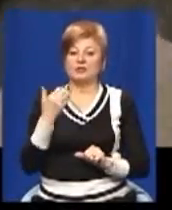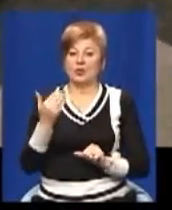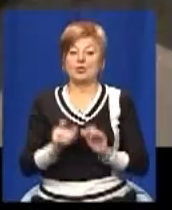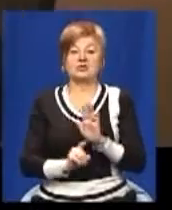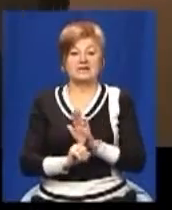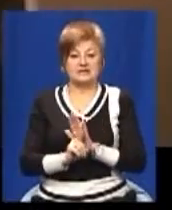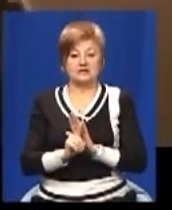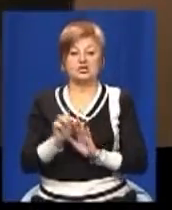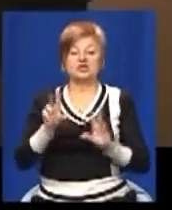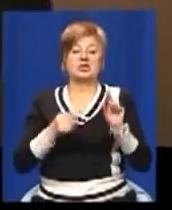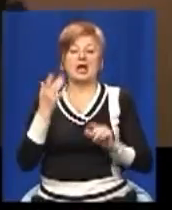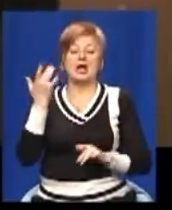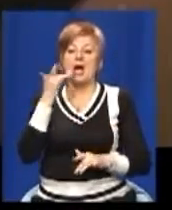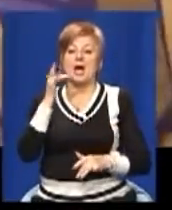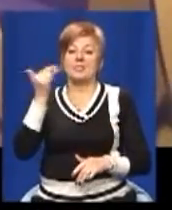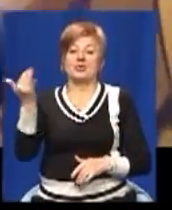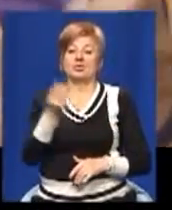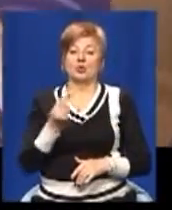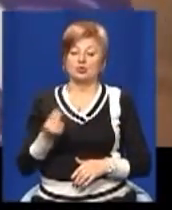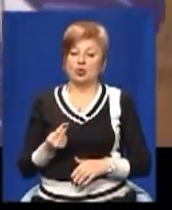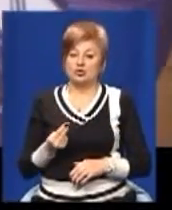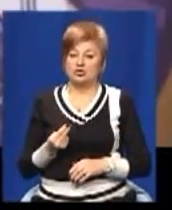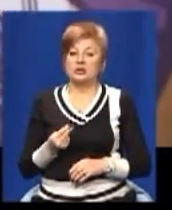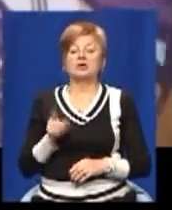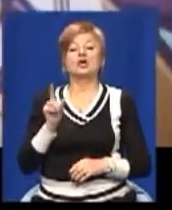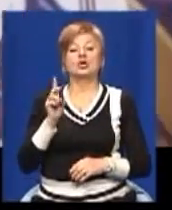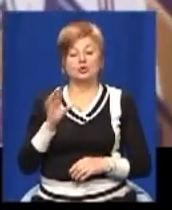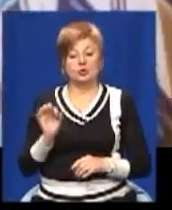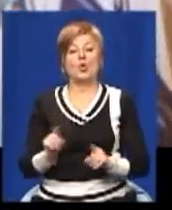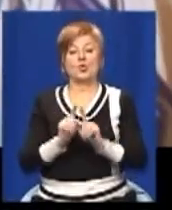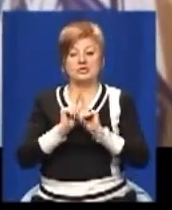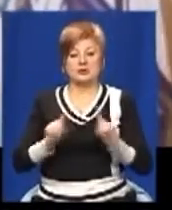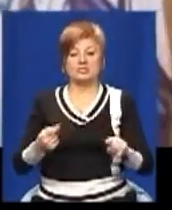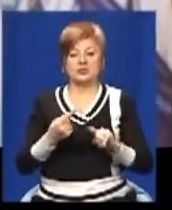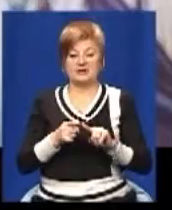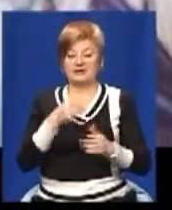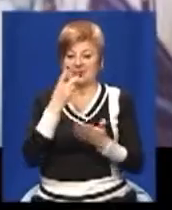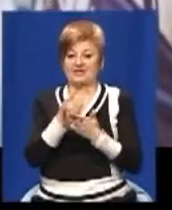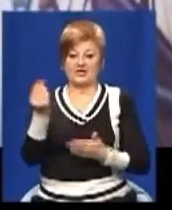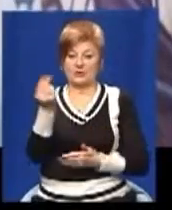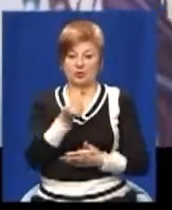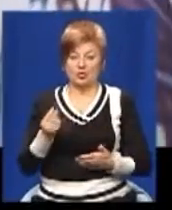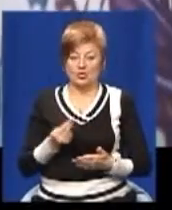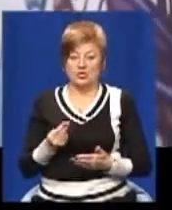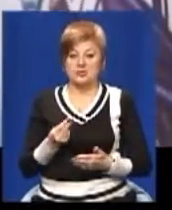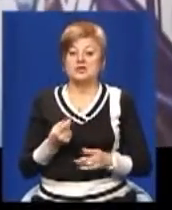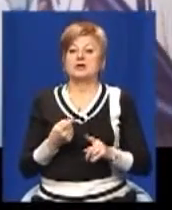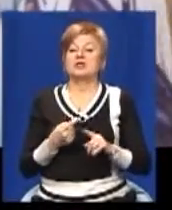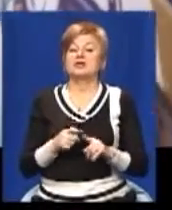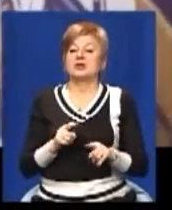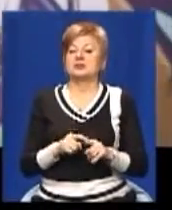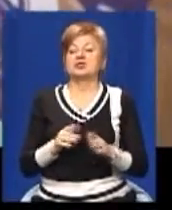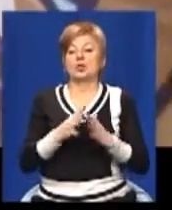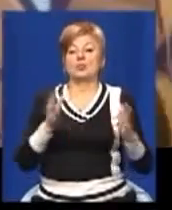засновником вважають американського художника Курта Венера. Одна з особливостей цього виду мистецтва – це спроба охопити якомога